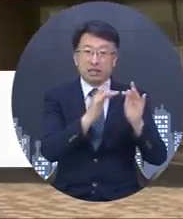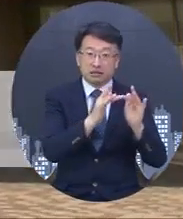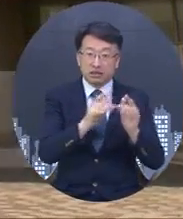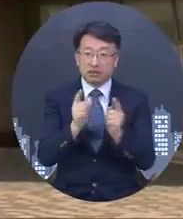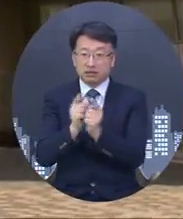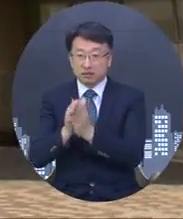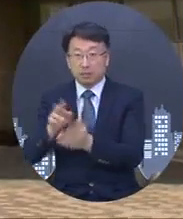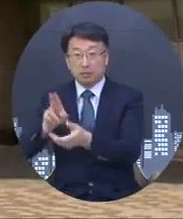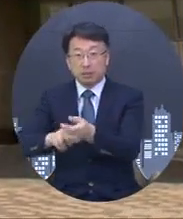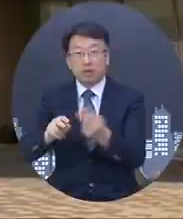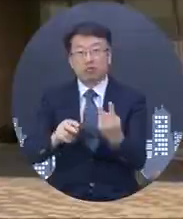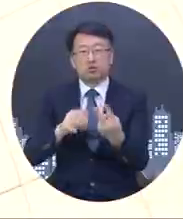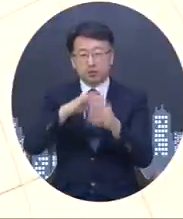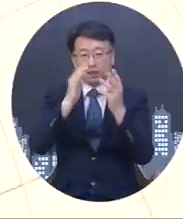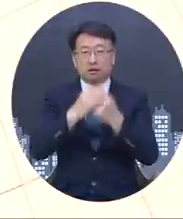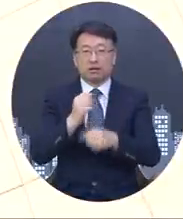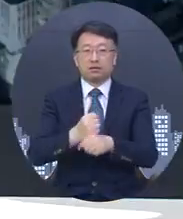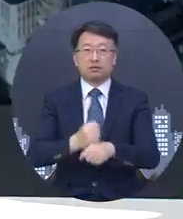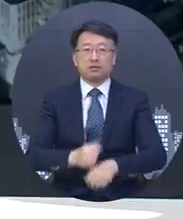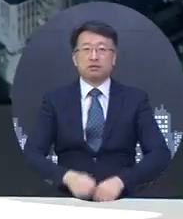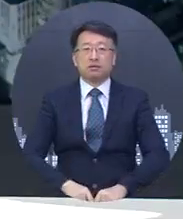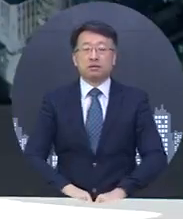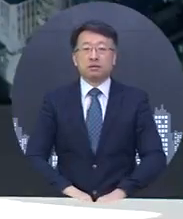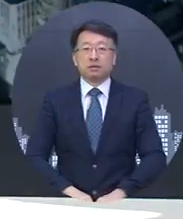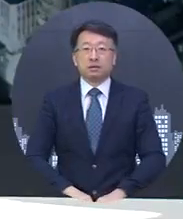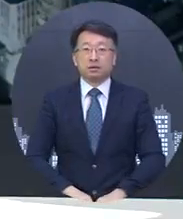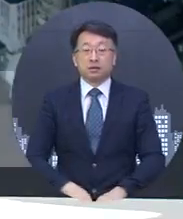오프라인으로 진행됩니다.